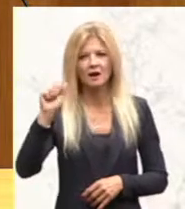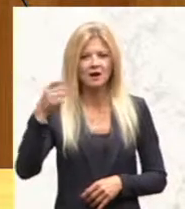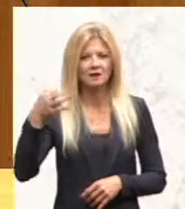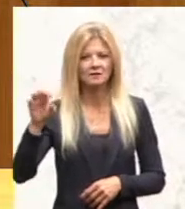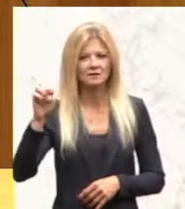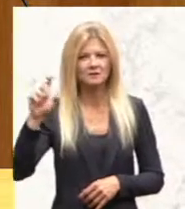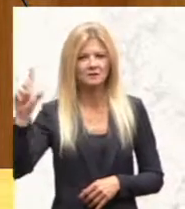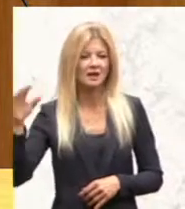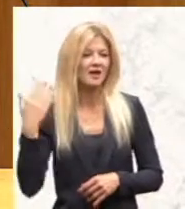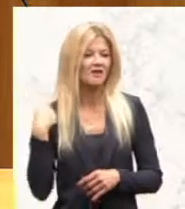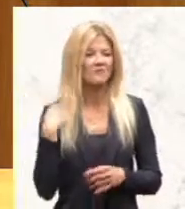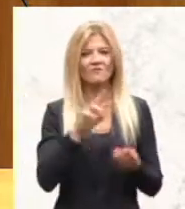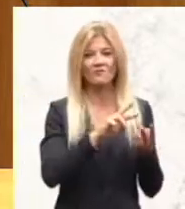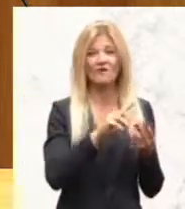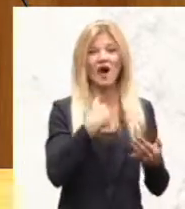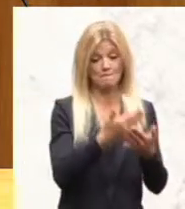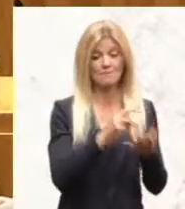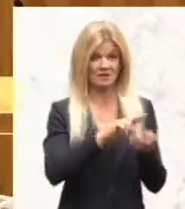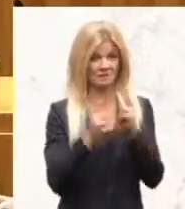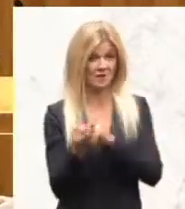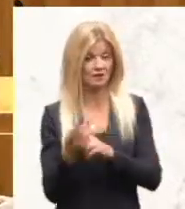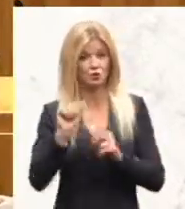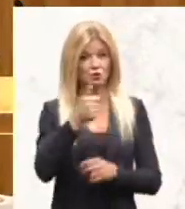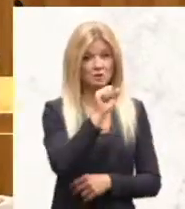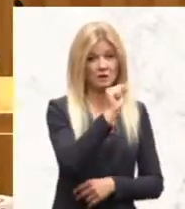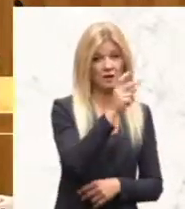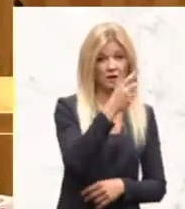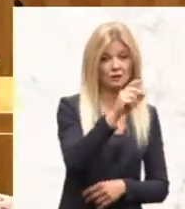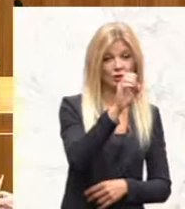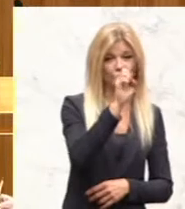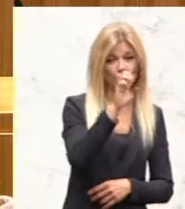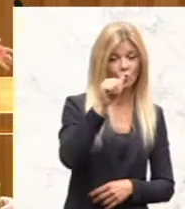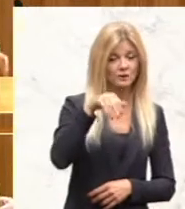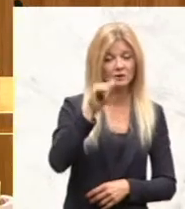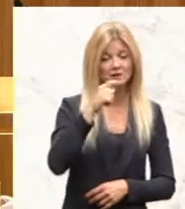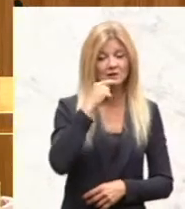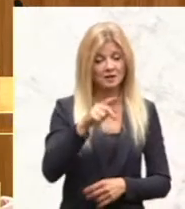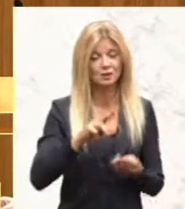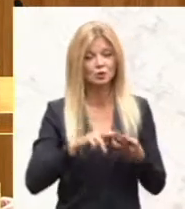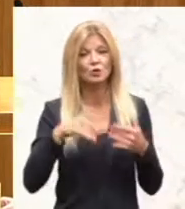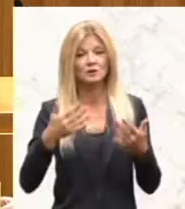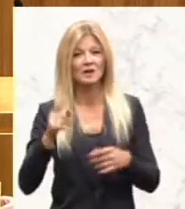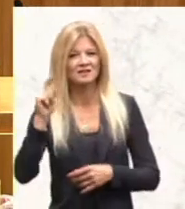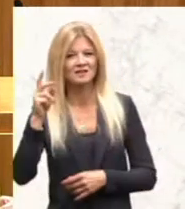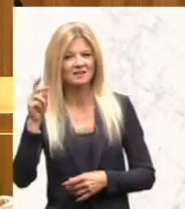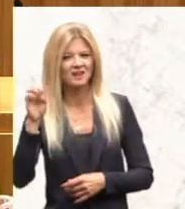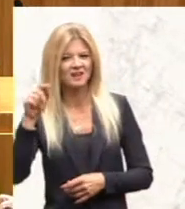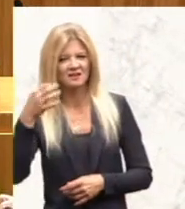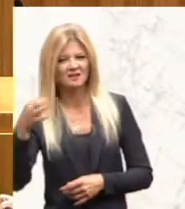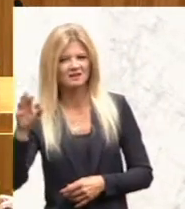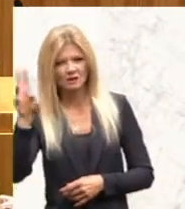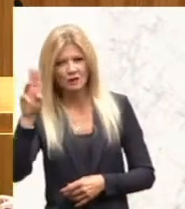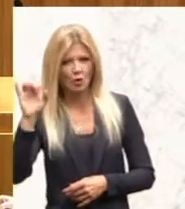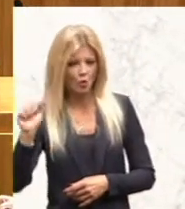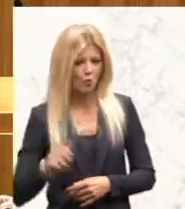zuerst Adonis, dann Tetron. Dieser Wechsel ist höchst dubios vor sich gegangen und wie gesagt, es gibt